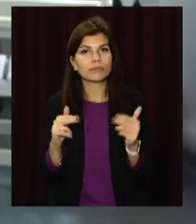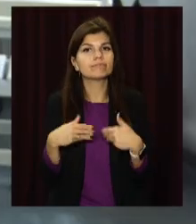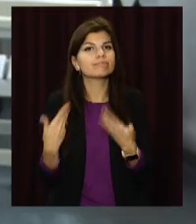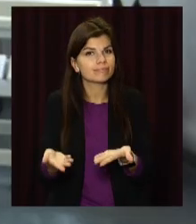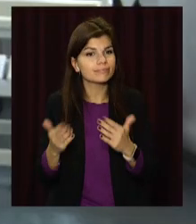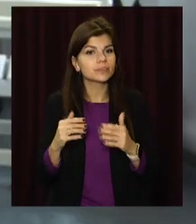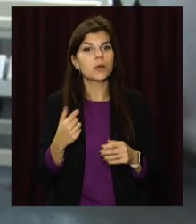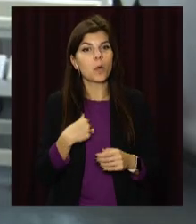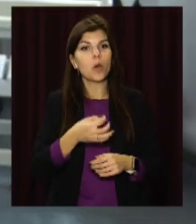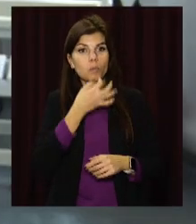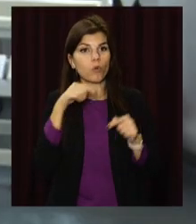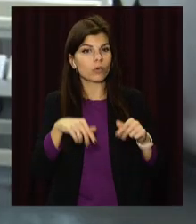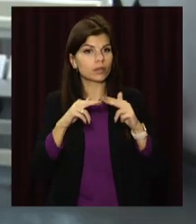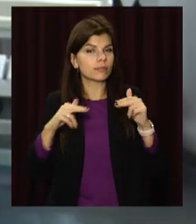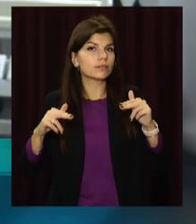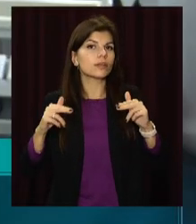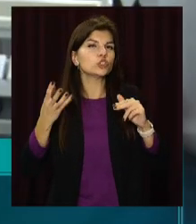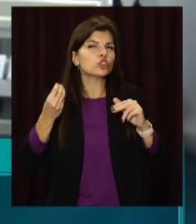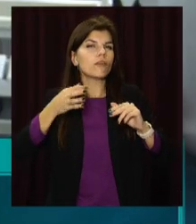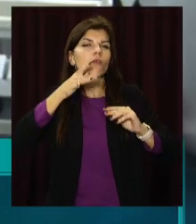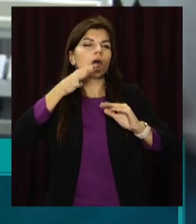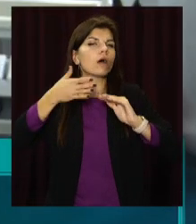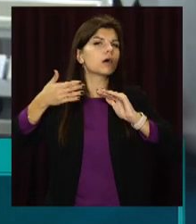Ми закохалися в це місто ще за часів